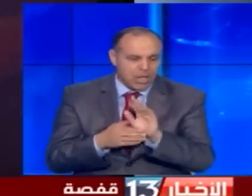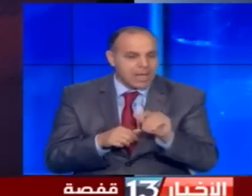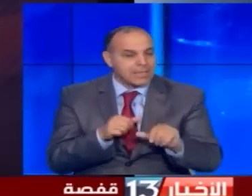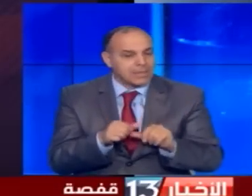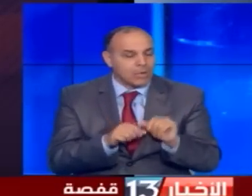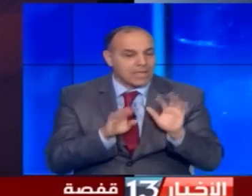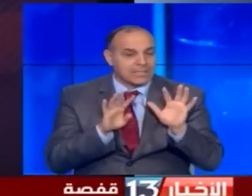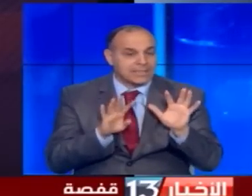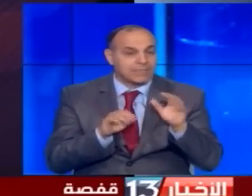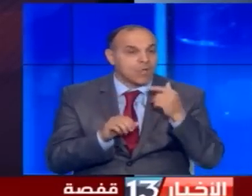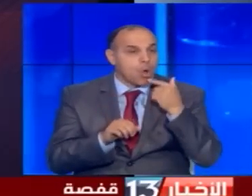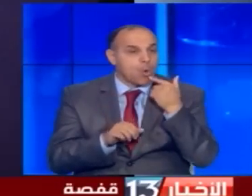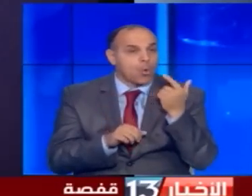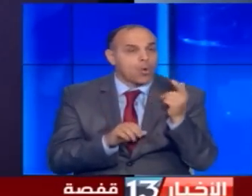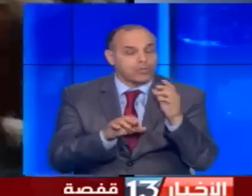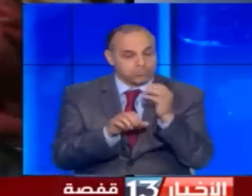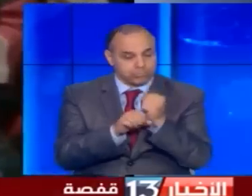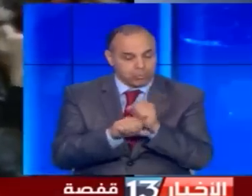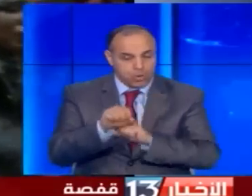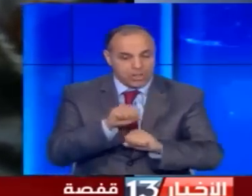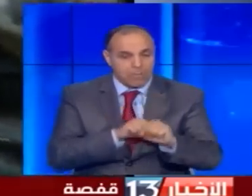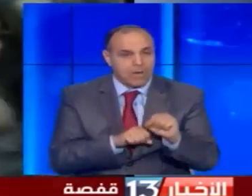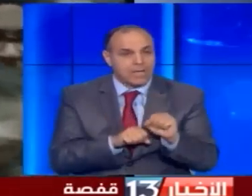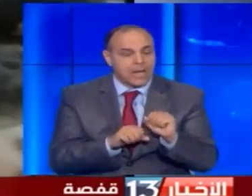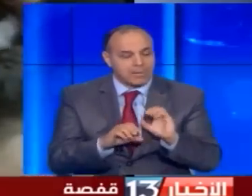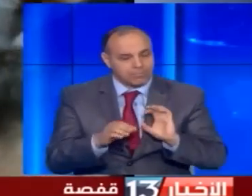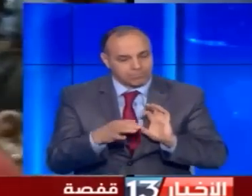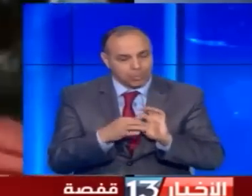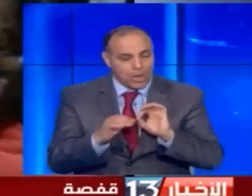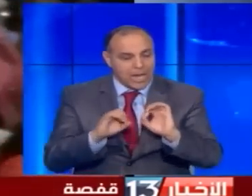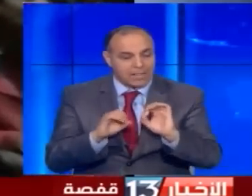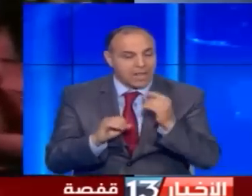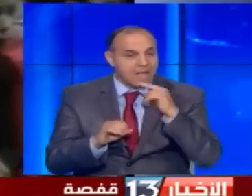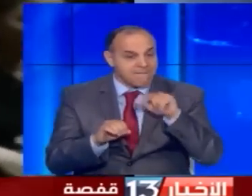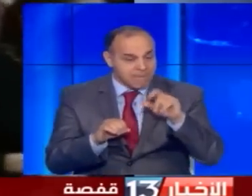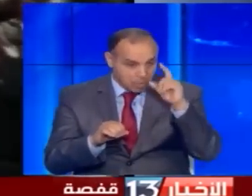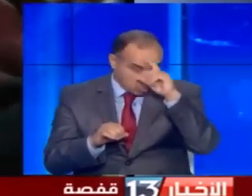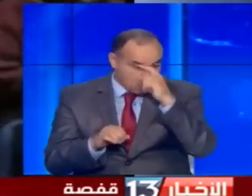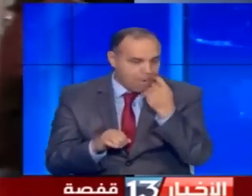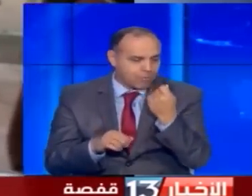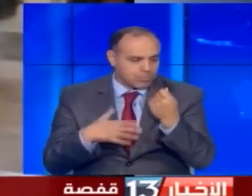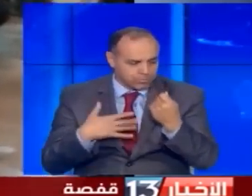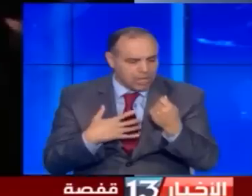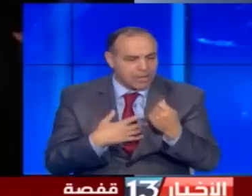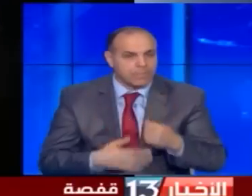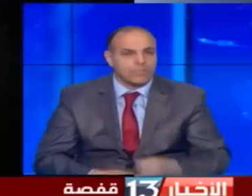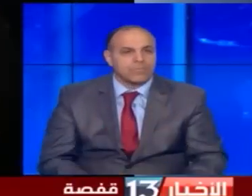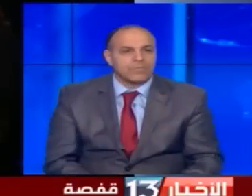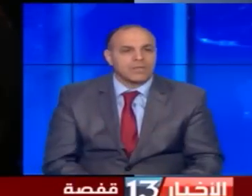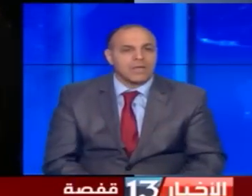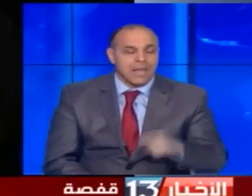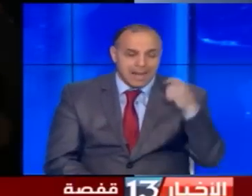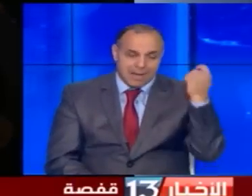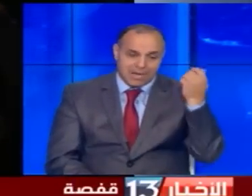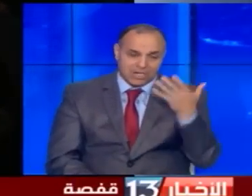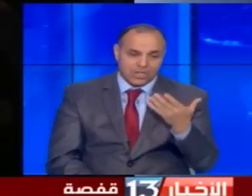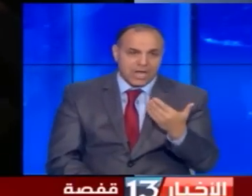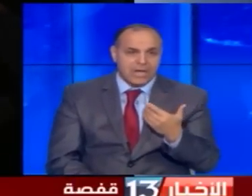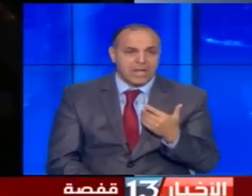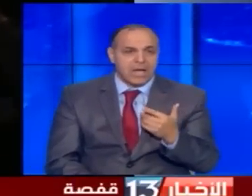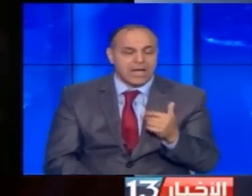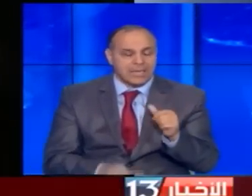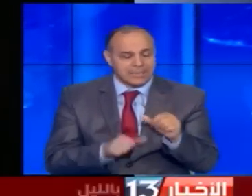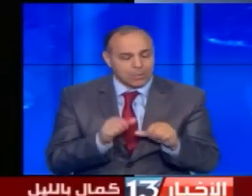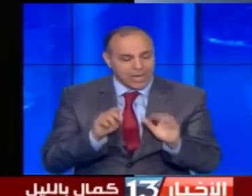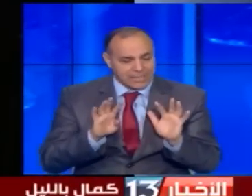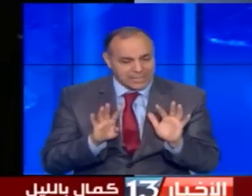تاسعة يتمسك منظموها بتواصلها رغم الصعوبات المالية. المهرجان هذا هو يوصل للدورة التاسعة